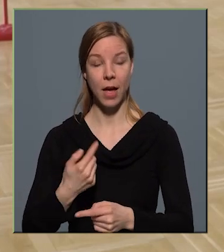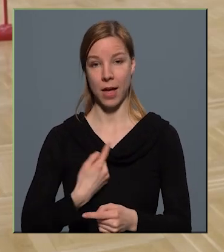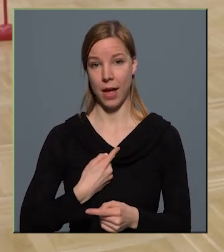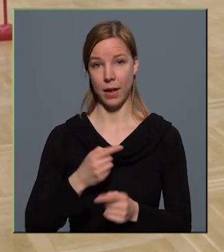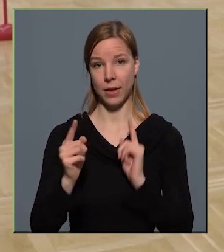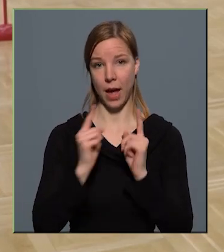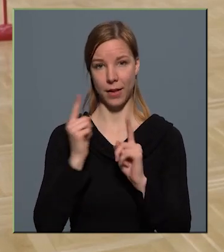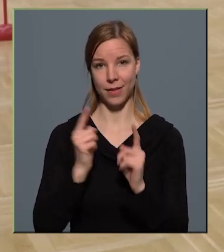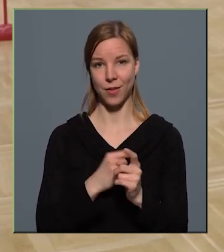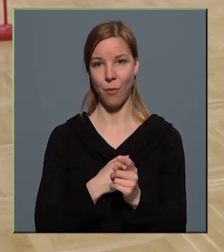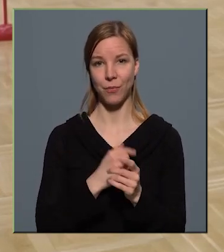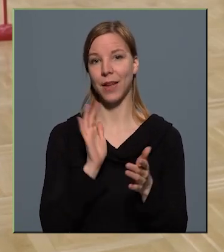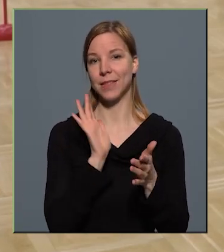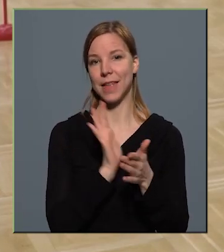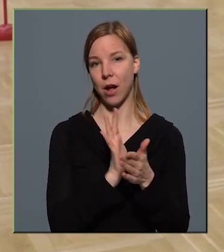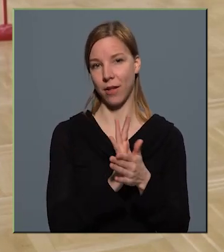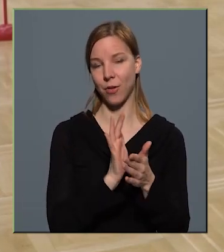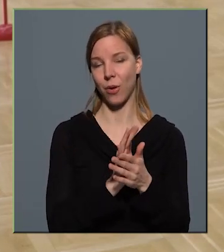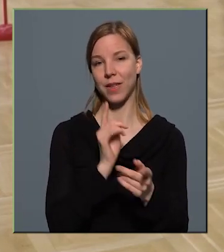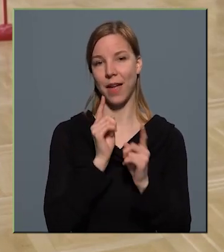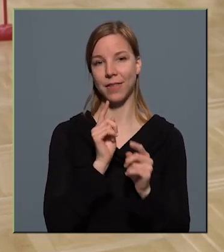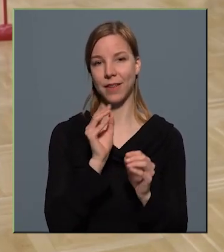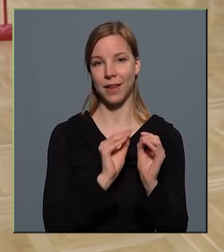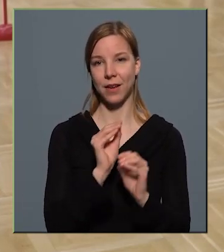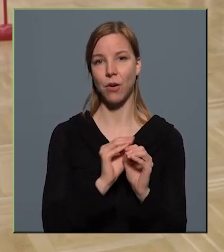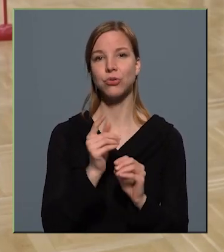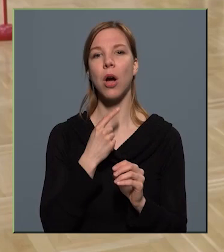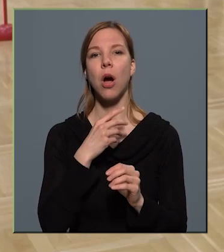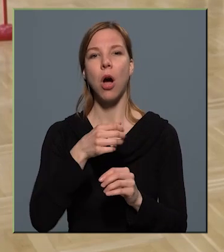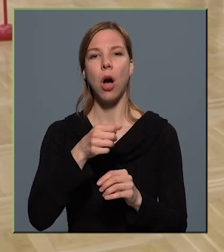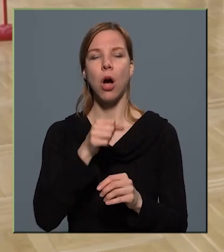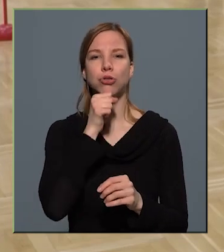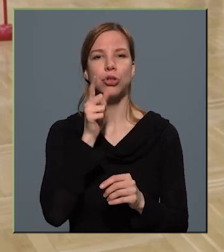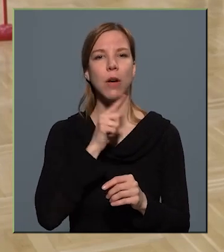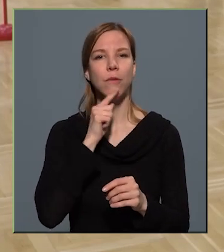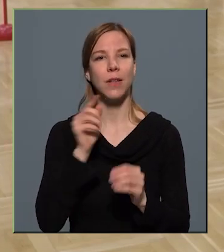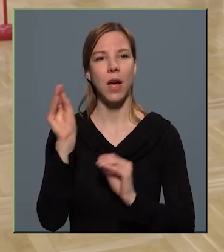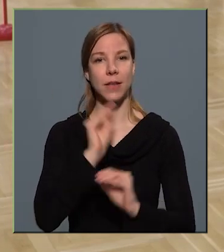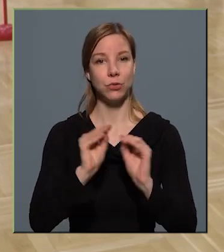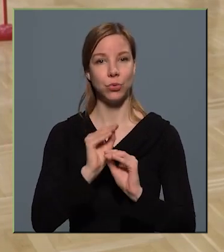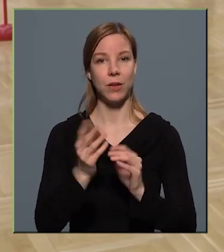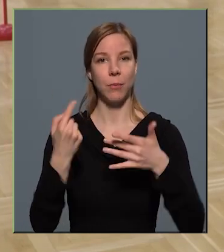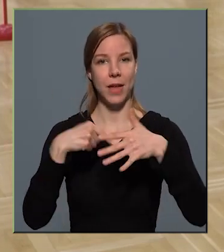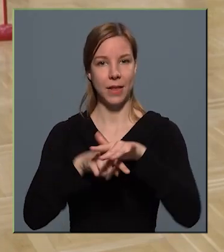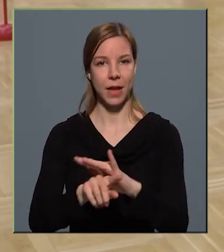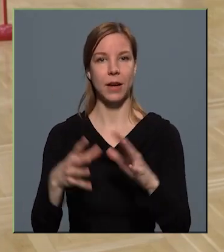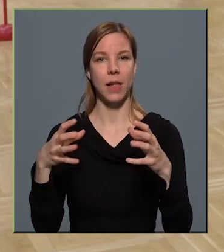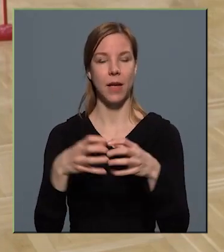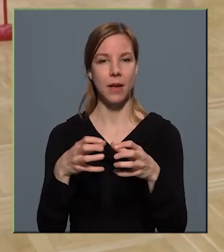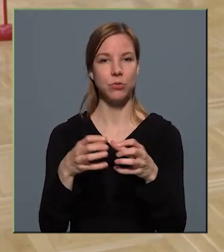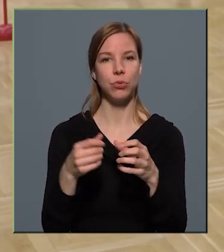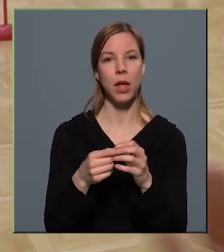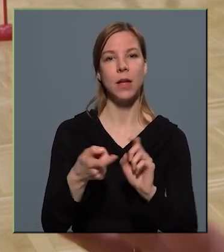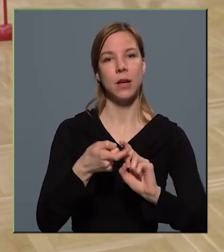hivatalos igazolt játékosa vagyok a Staféta esének, ez egy integrált sportegyesület, ahol sérült és épp emberek együtt kosárlabdáznak,